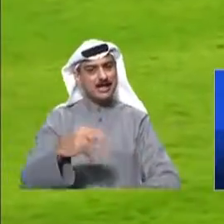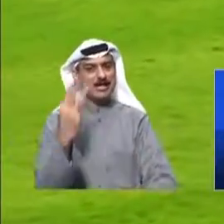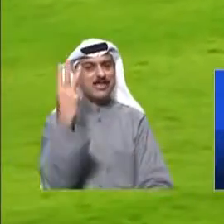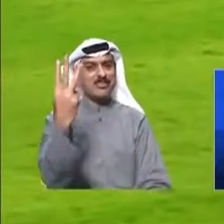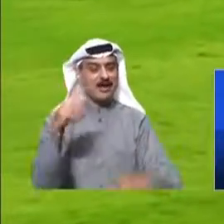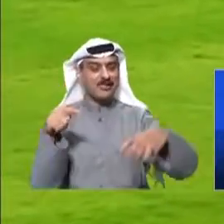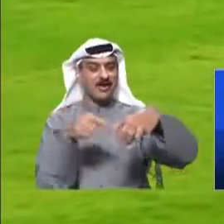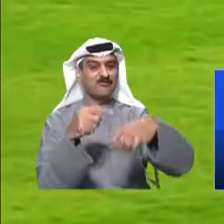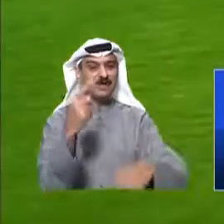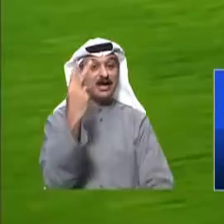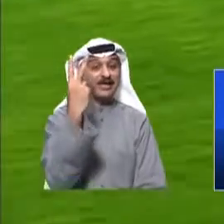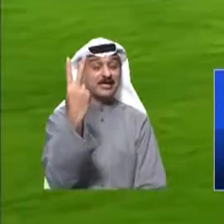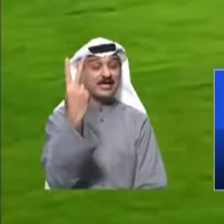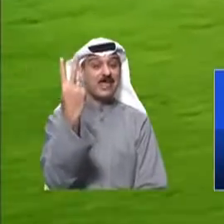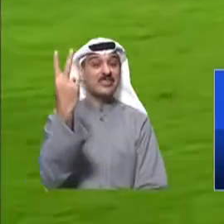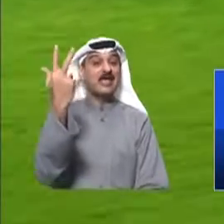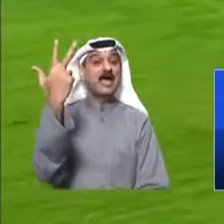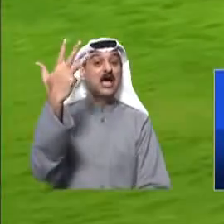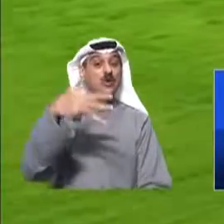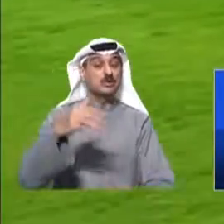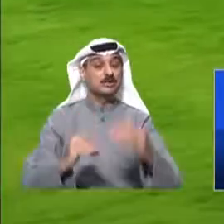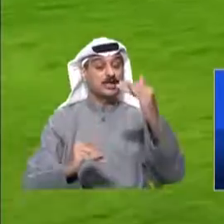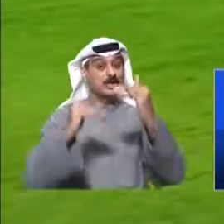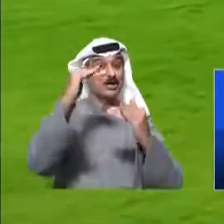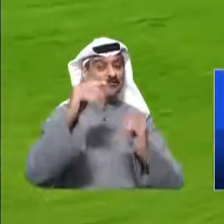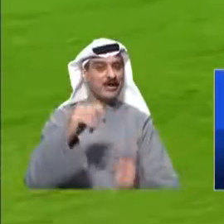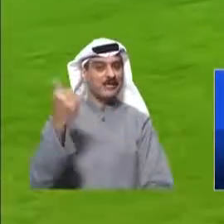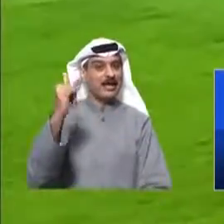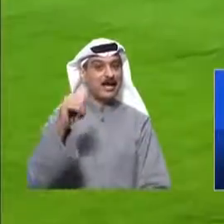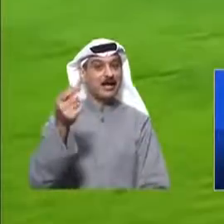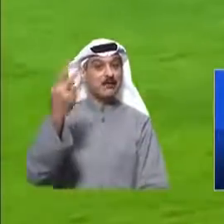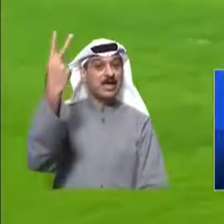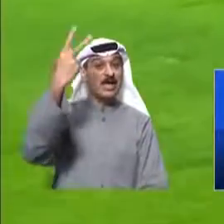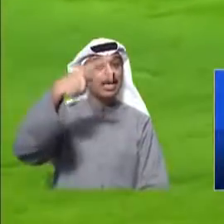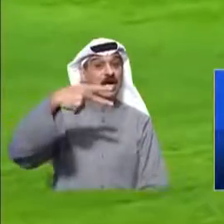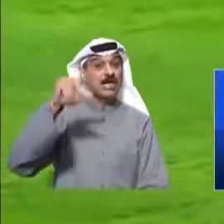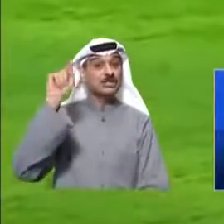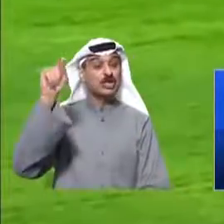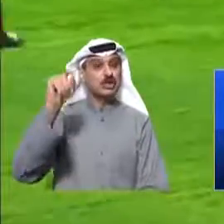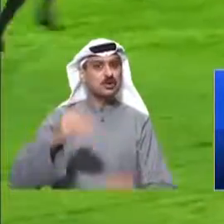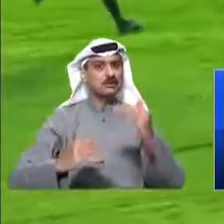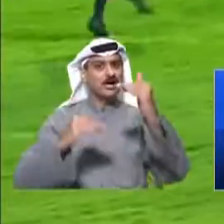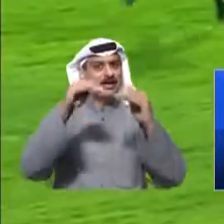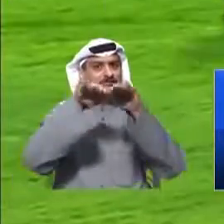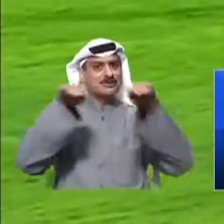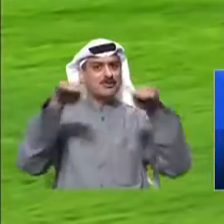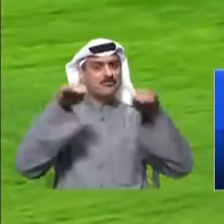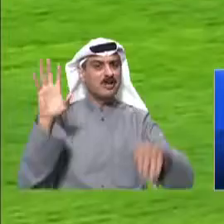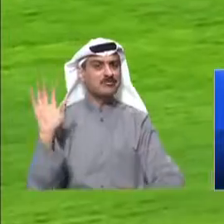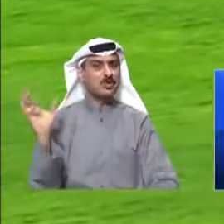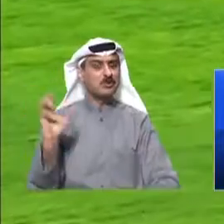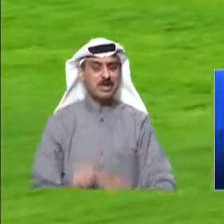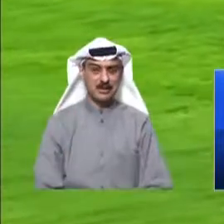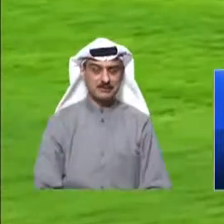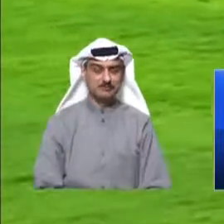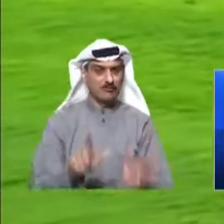الدقيقة 92 ليرفع العربي رصيده إلى 20 نقطة متساويا مع كاظم المتصدر، فيما تجمد رصيد